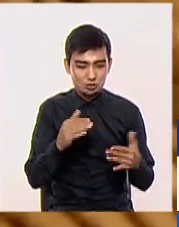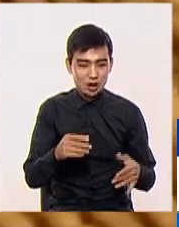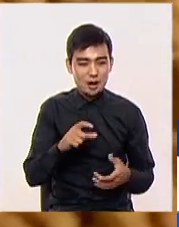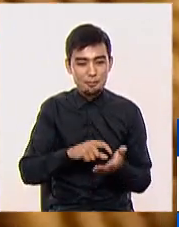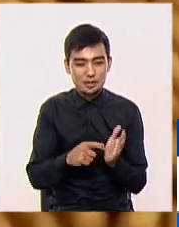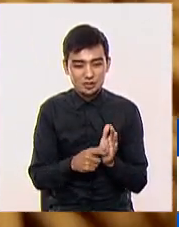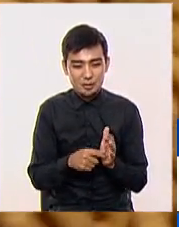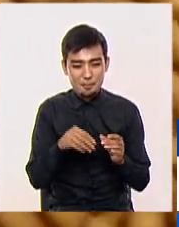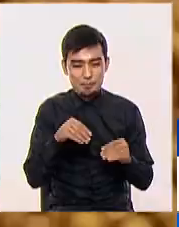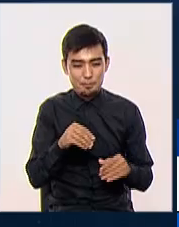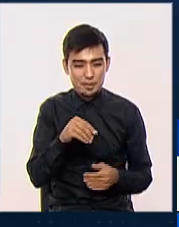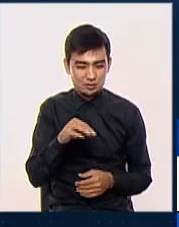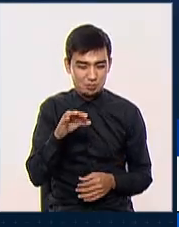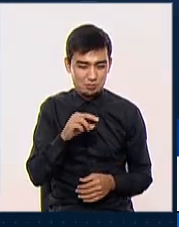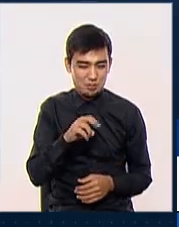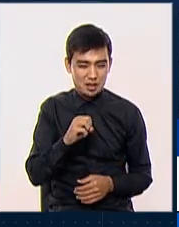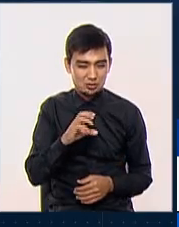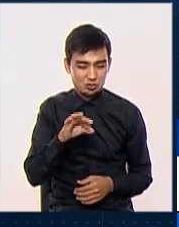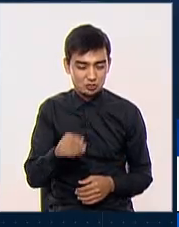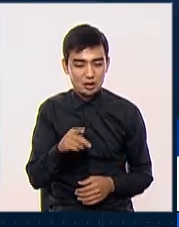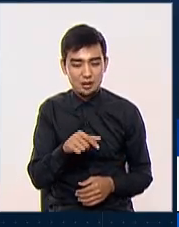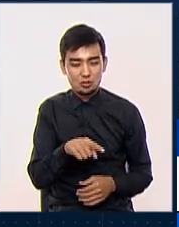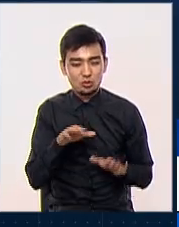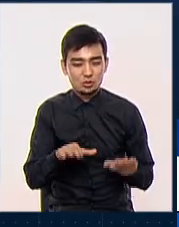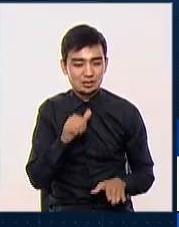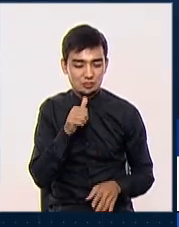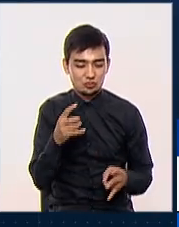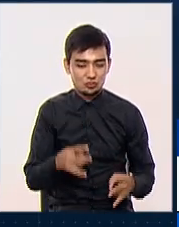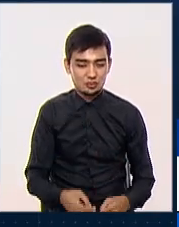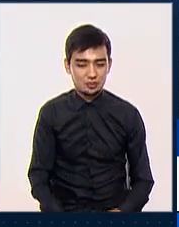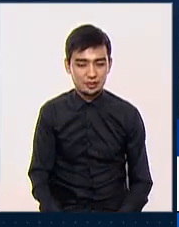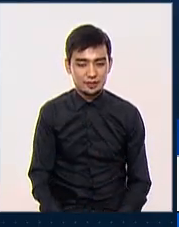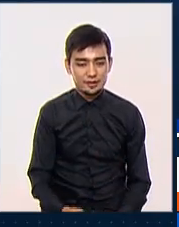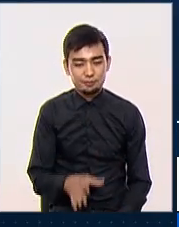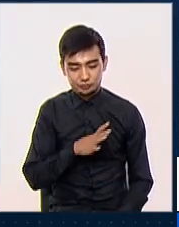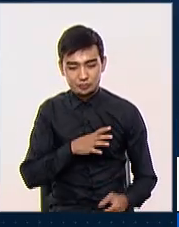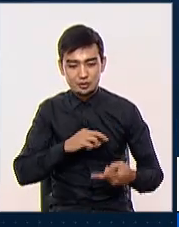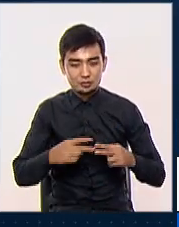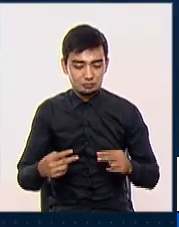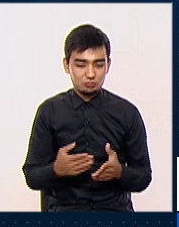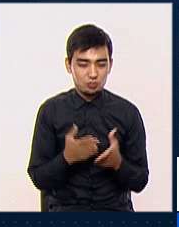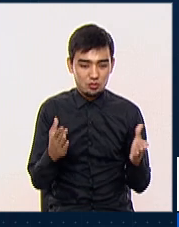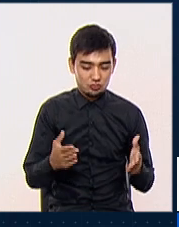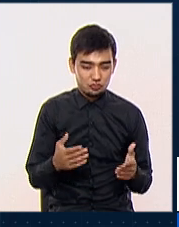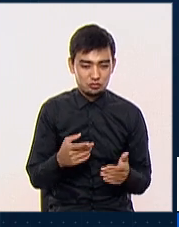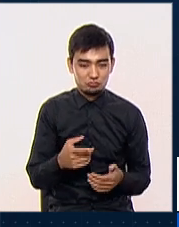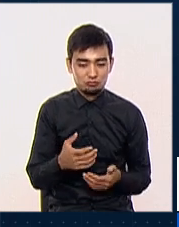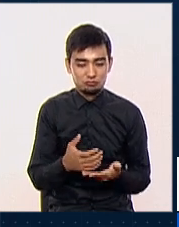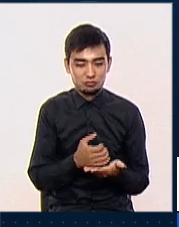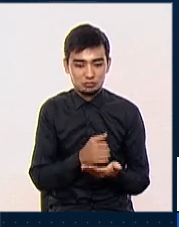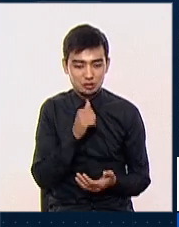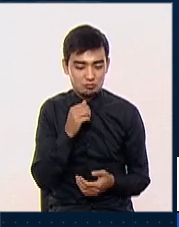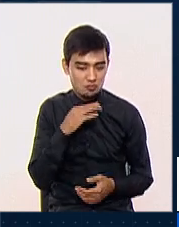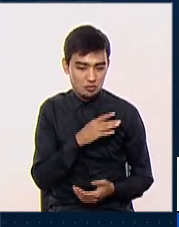печенье нужен только сахар. Вкусовые моменты не меняются, даже в некоторых случаях наоборот. Больше сохраняет в себе,